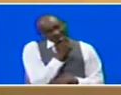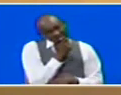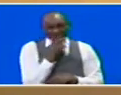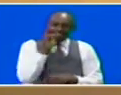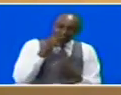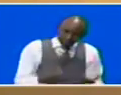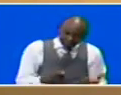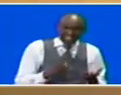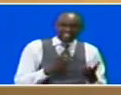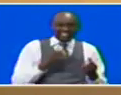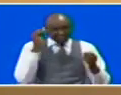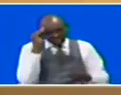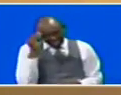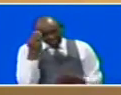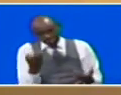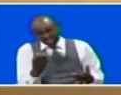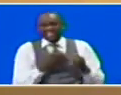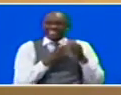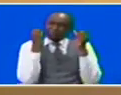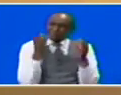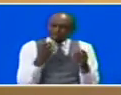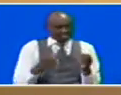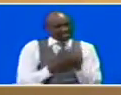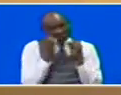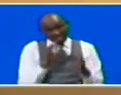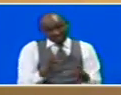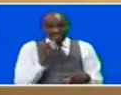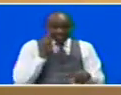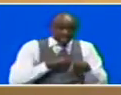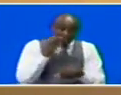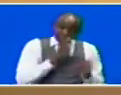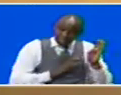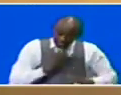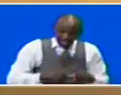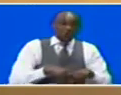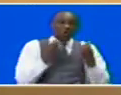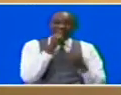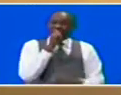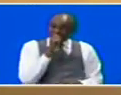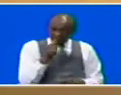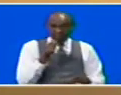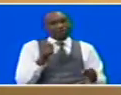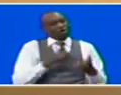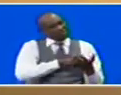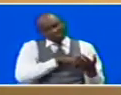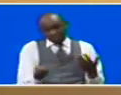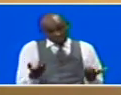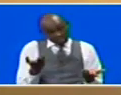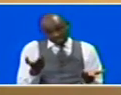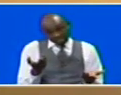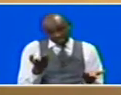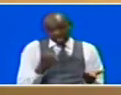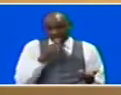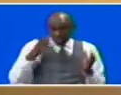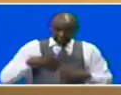nini? Niangalie masomo, bado kiongozi hakusaidia. Nikiangalia tabia, bado ngo. Mwingine hapa Dennis Obara